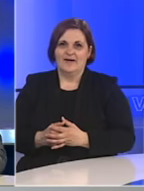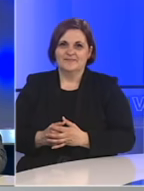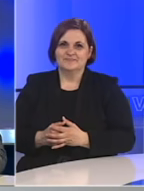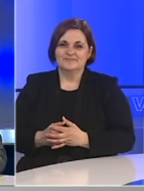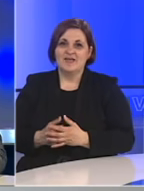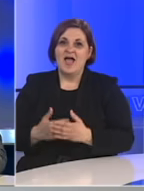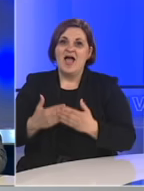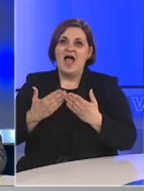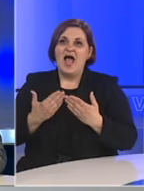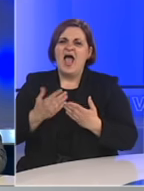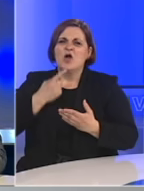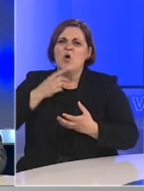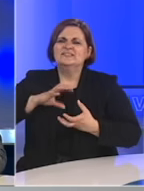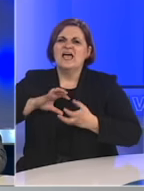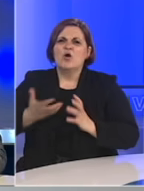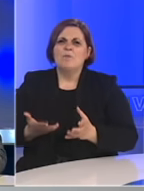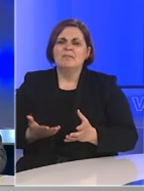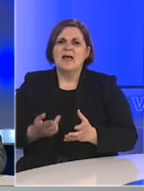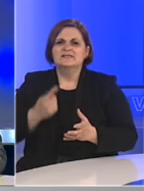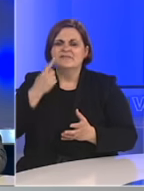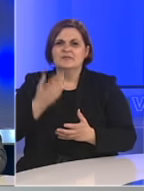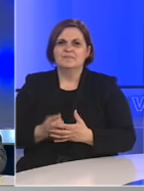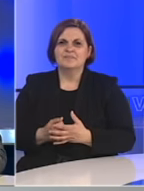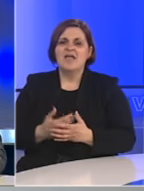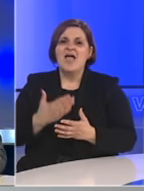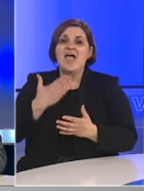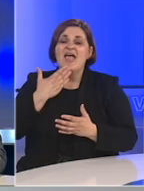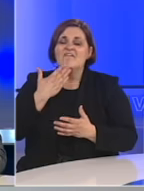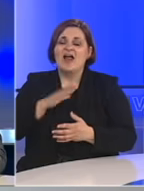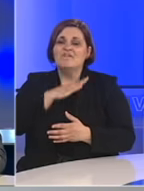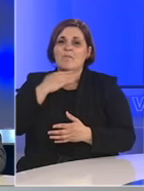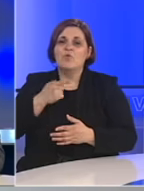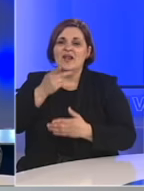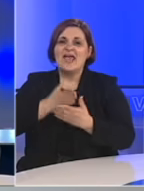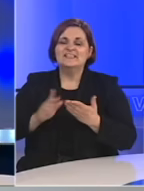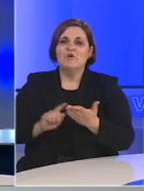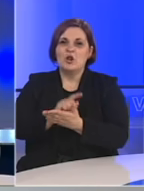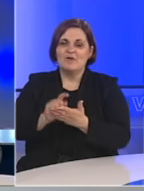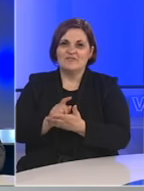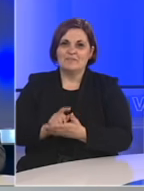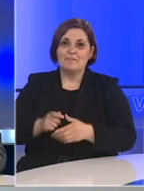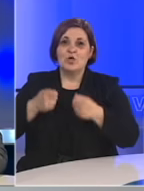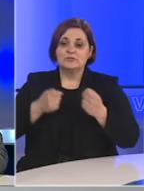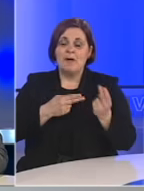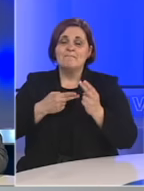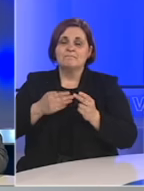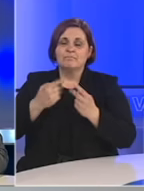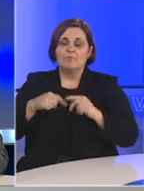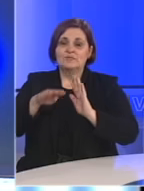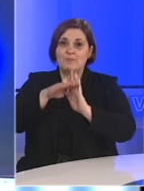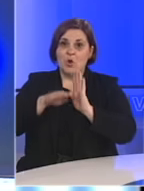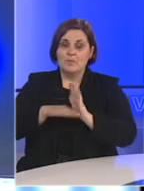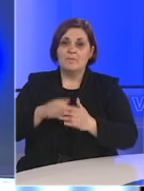od komplikacija se najčešće i umire. Hvala vam mnogo na izdvojenom vremenu. Hvala vama. Gost posebnog programa bio